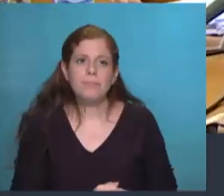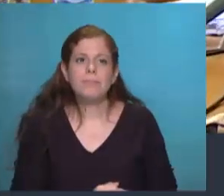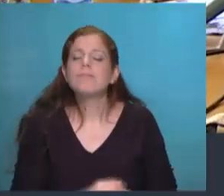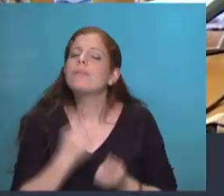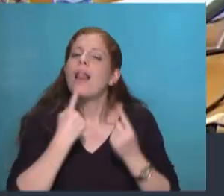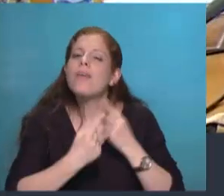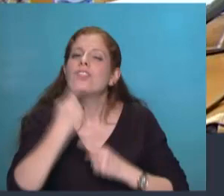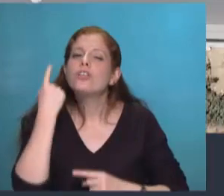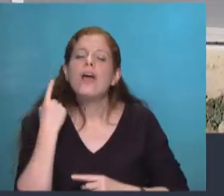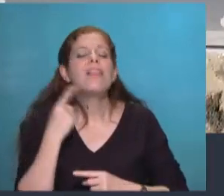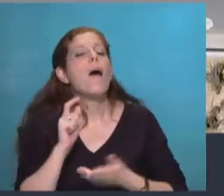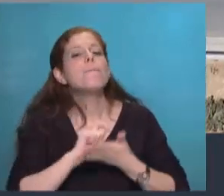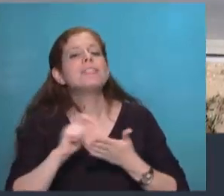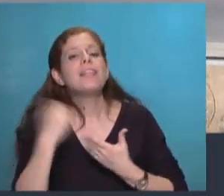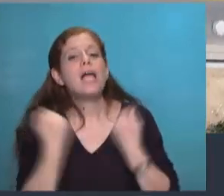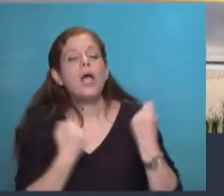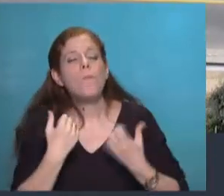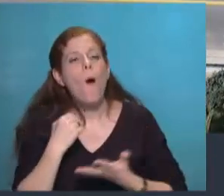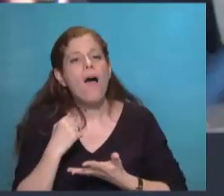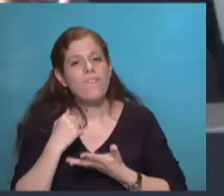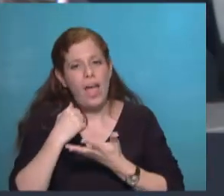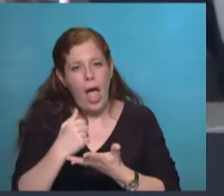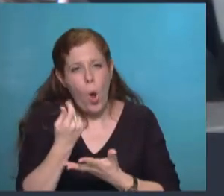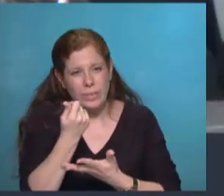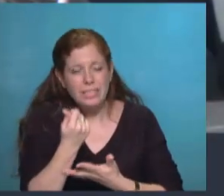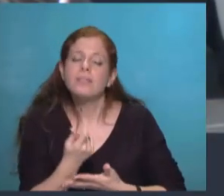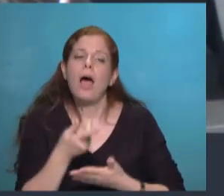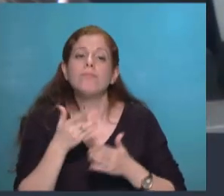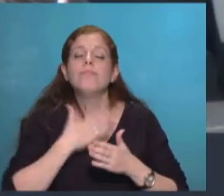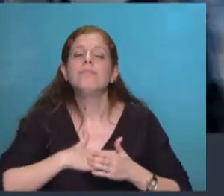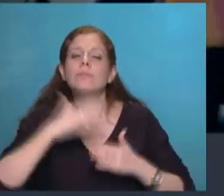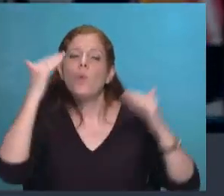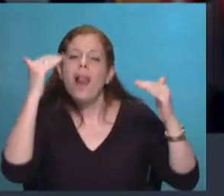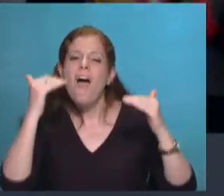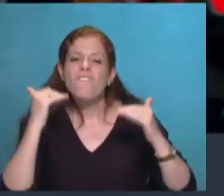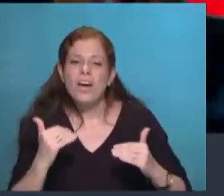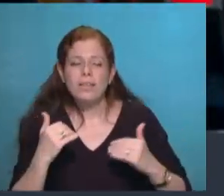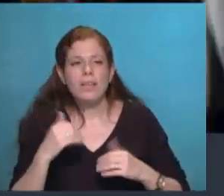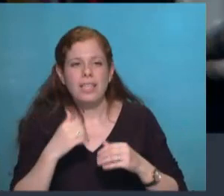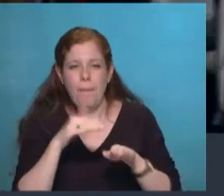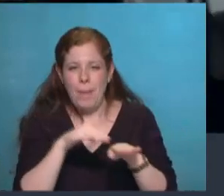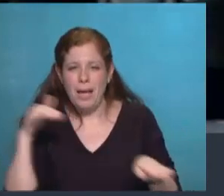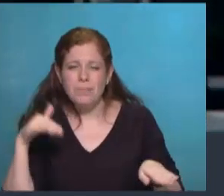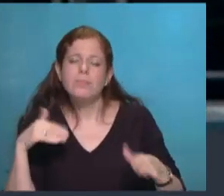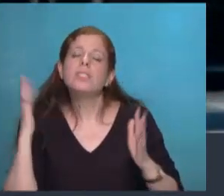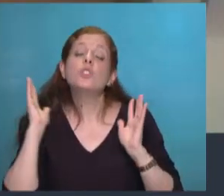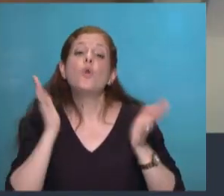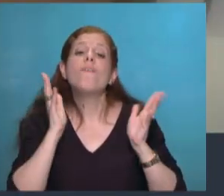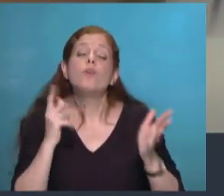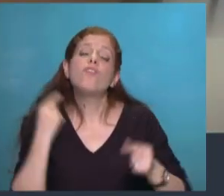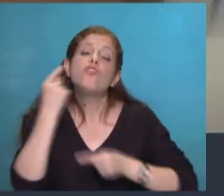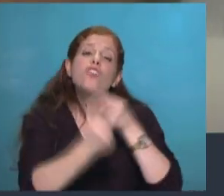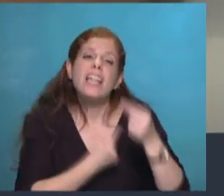כשנה, משרדי התחבורה והאוצר יצאו ביוזמה להפחית את פקקי התנועה. סוף סוף, שנים אחרי שזה הפך למנהג